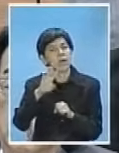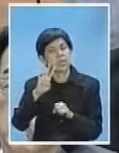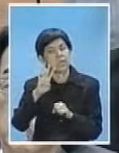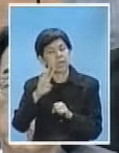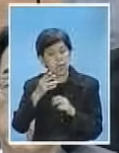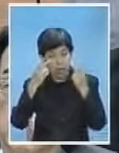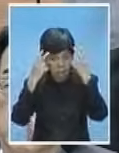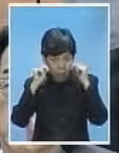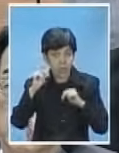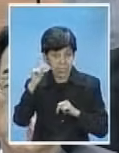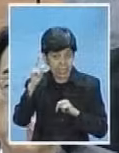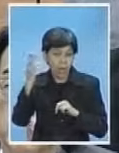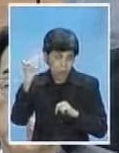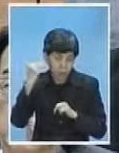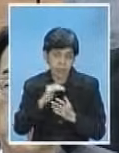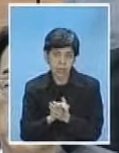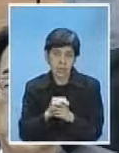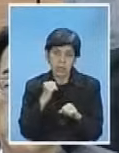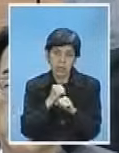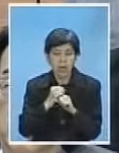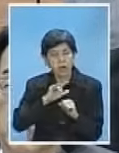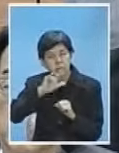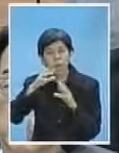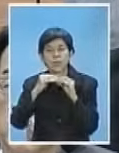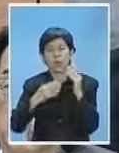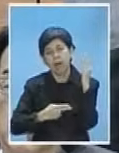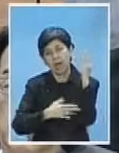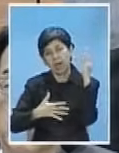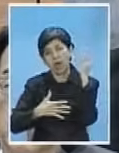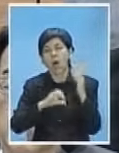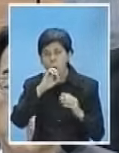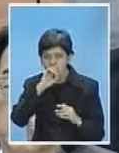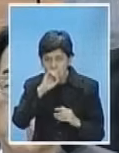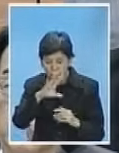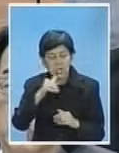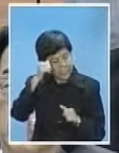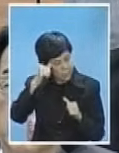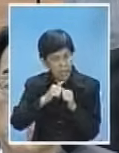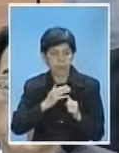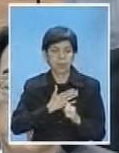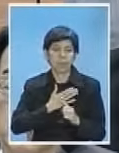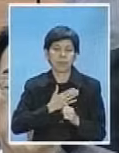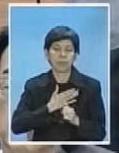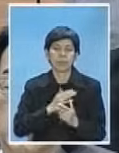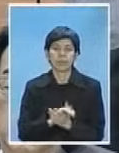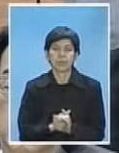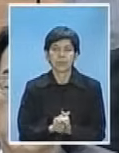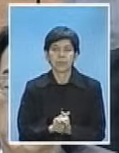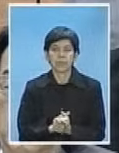2544เมื่อนายกรัฐมนตรีทักษิณขณะนั้นเดินทางไปประชุมที่หาดใหญ่แล้วประกาศผมจำแม่นเลยครับฟังด้วยตัวเ